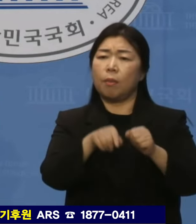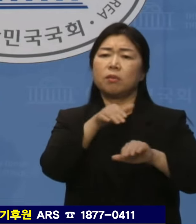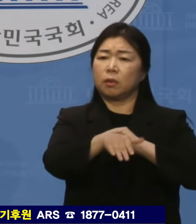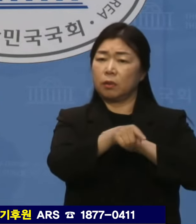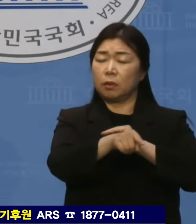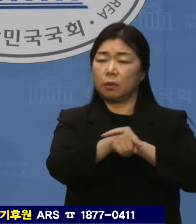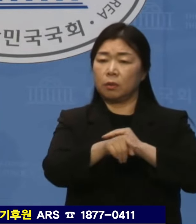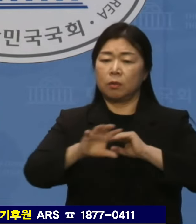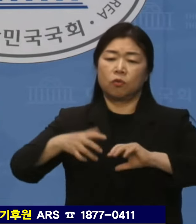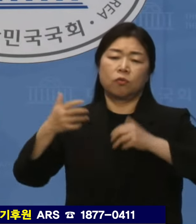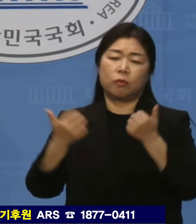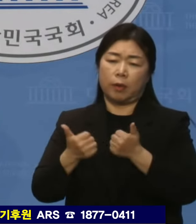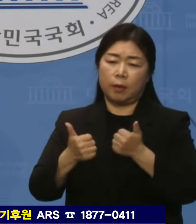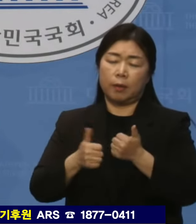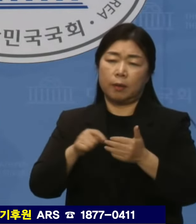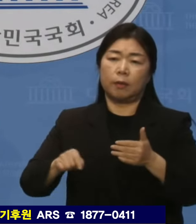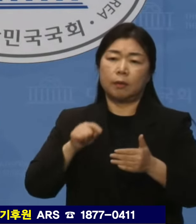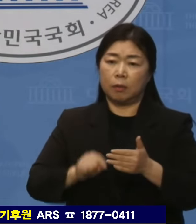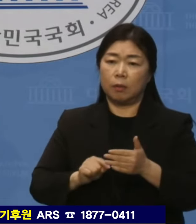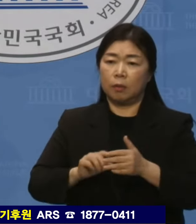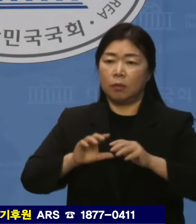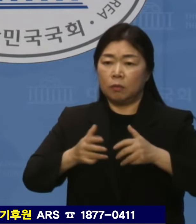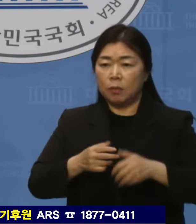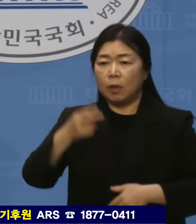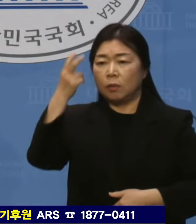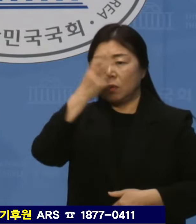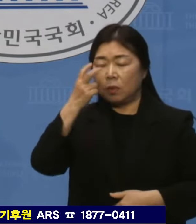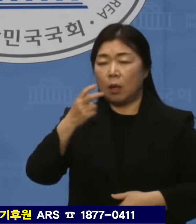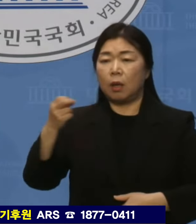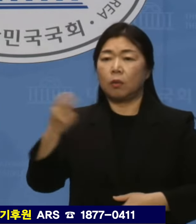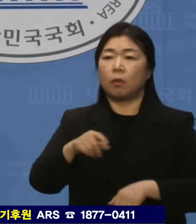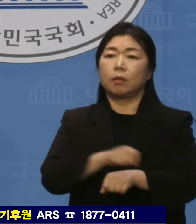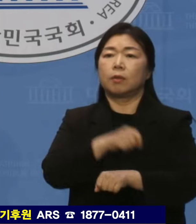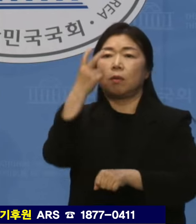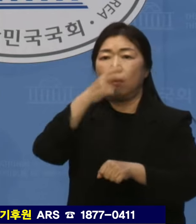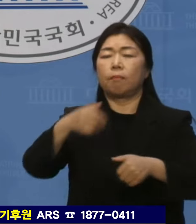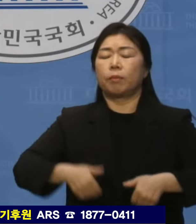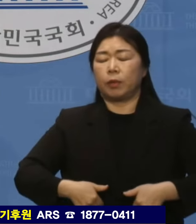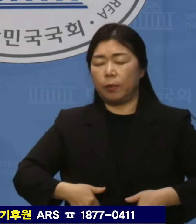국회 차원의 국정조사와 특검의 필요성을